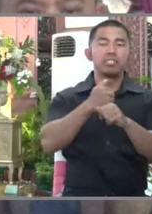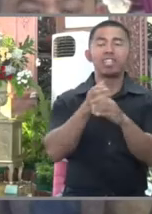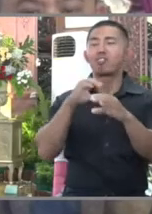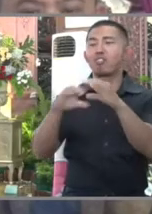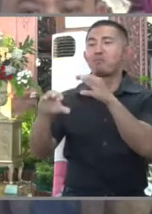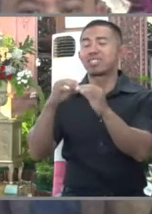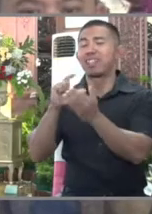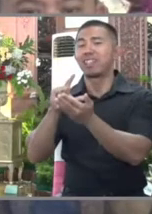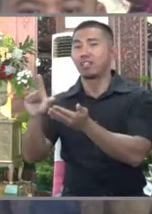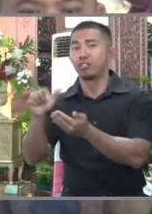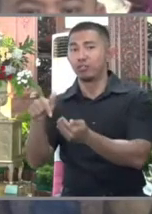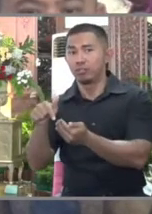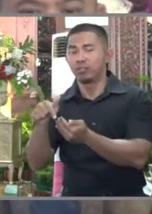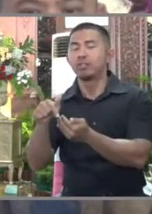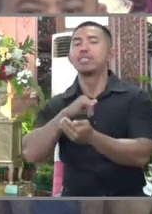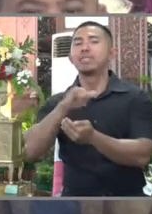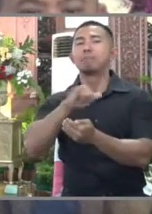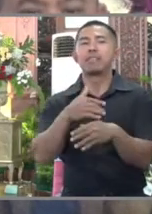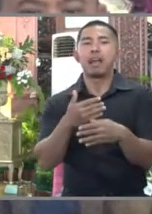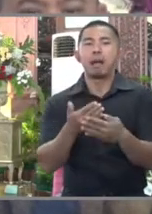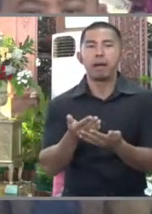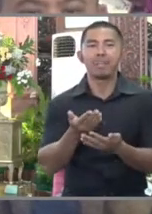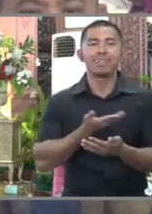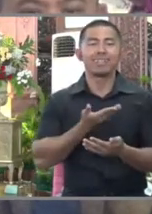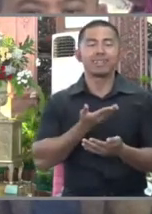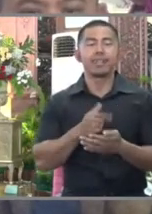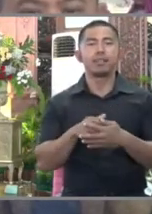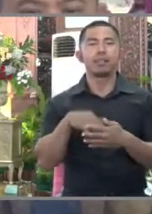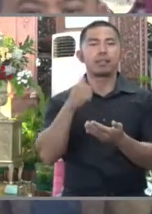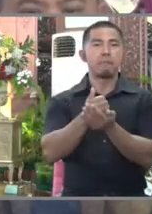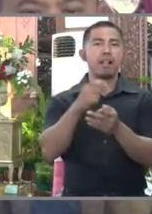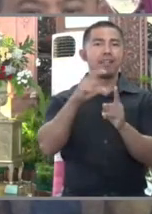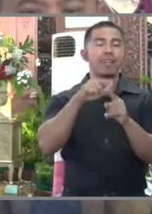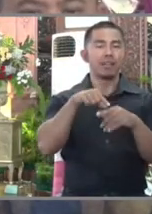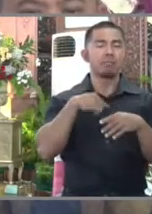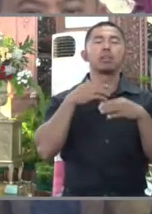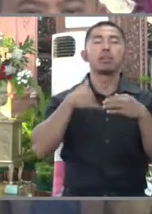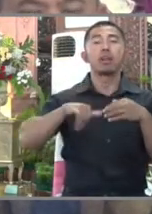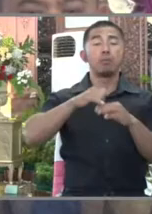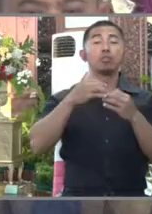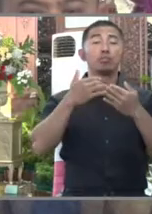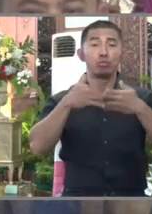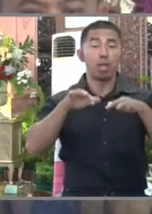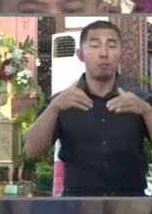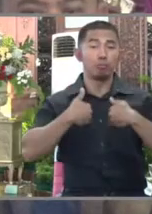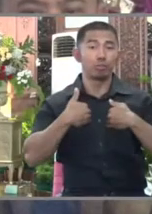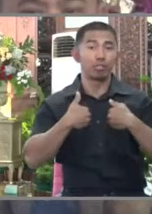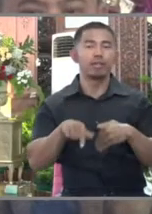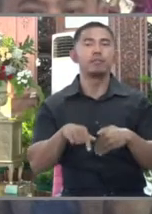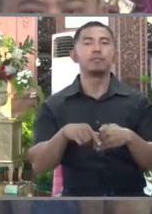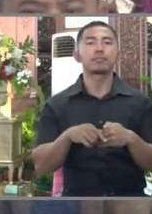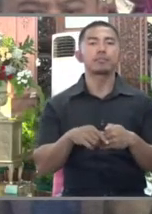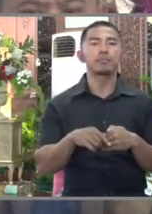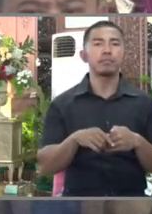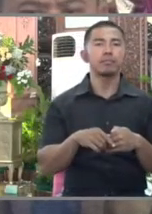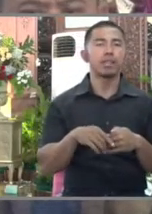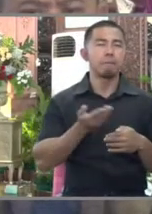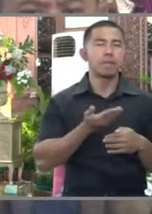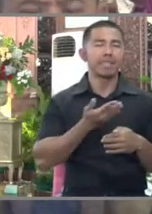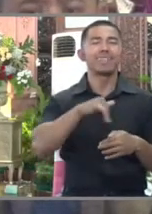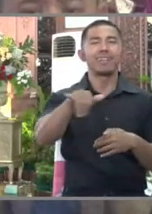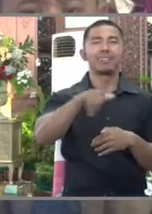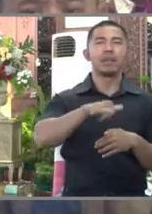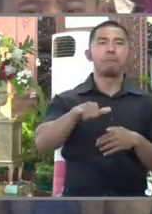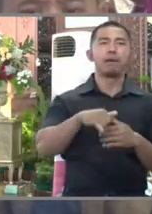berkomunikasi langsung seperti apa yang diinginkan oleh kepala daerah. Kami sudah punya keinginan yang